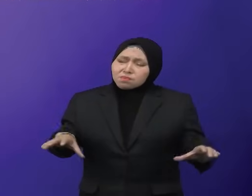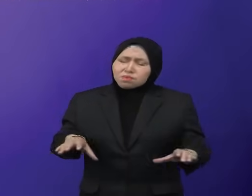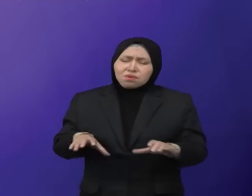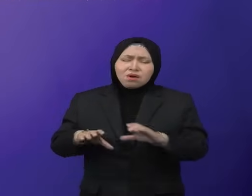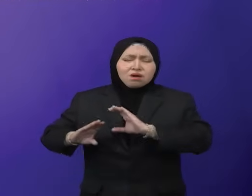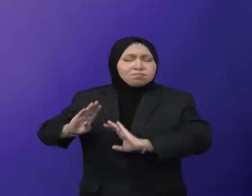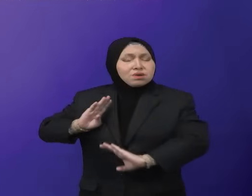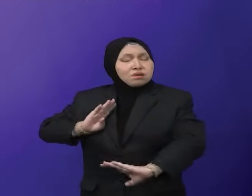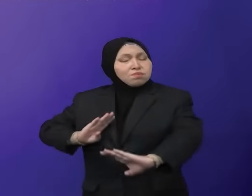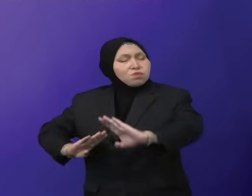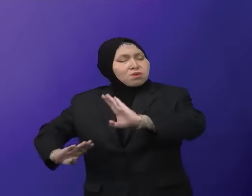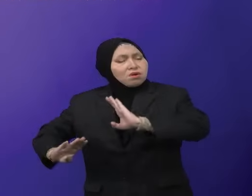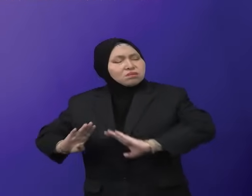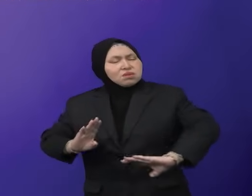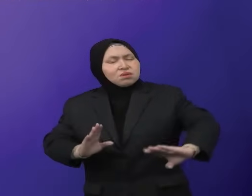atayna